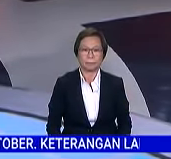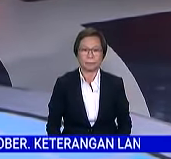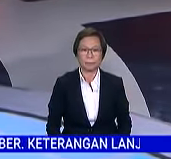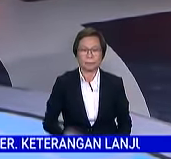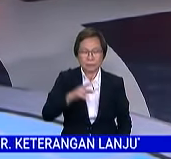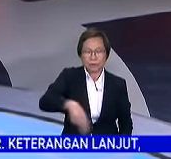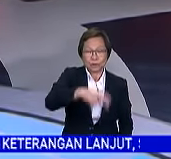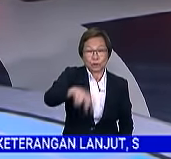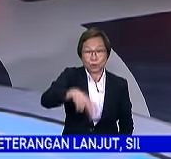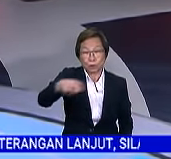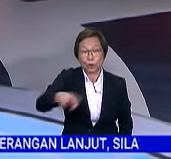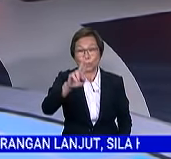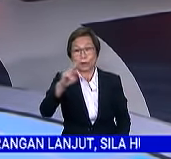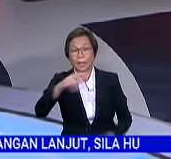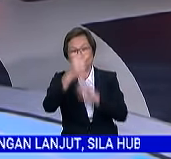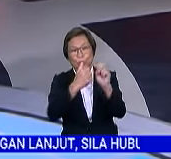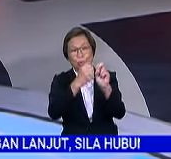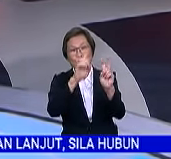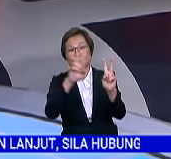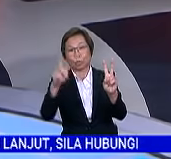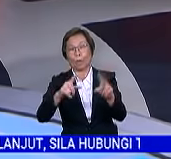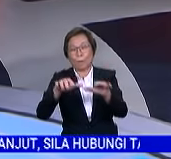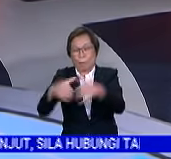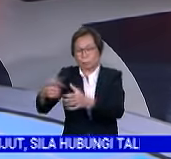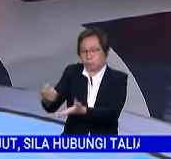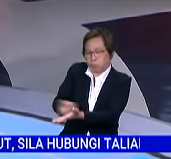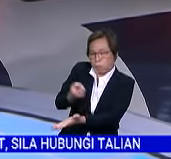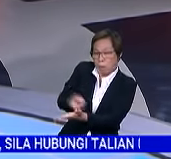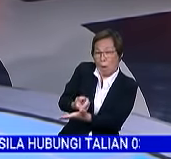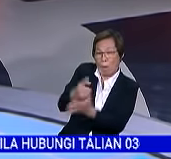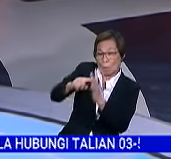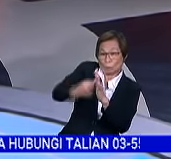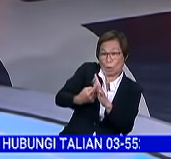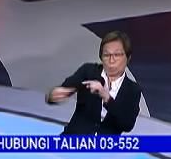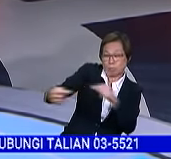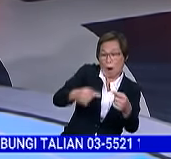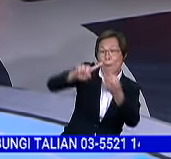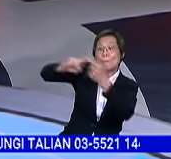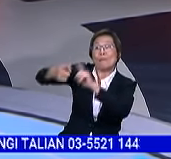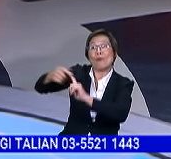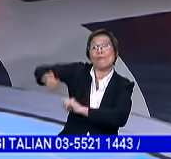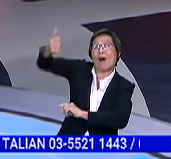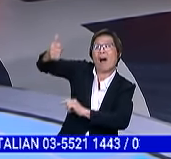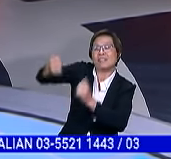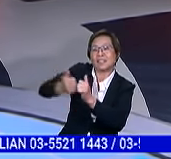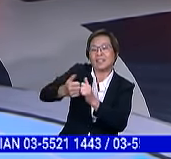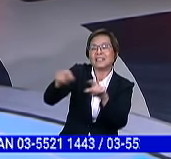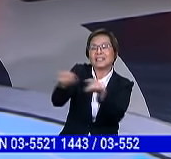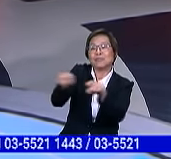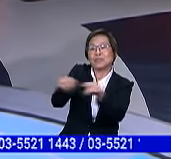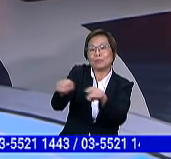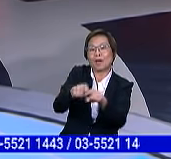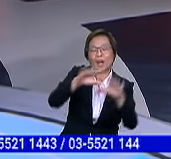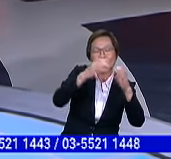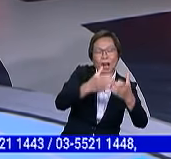Siri Jelajah United Kingdom 2021, pasukan hoki kebangsaan selepas memulakan aksi persahabatan pertama dengan keputusan seri tentang